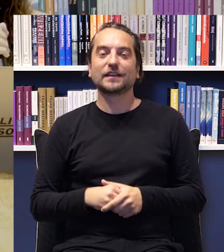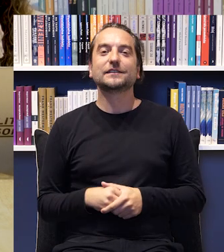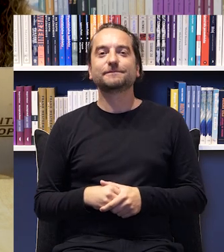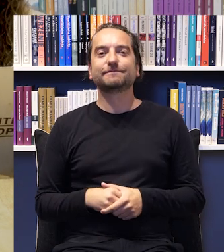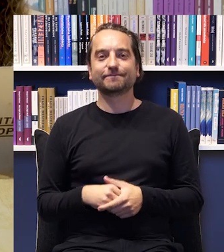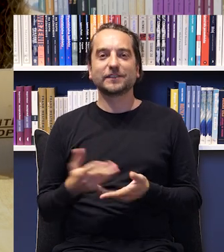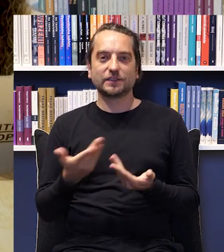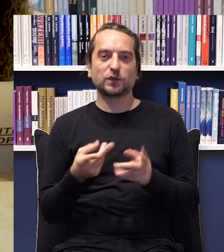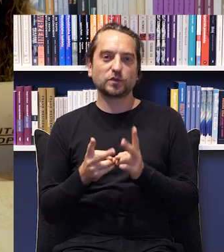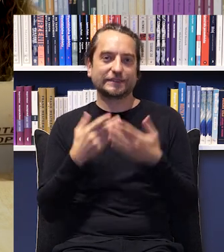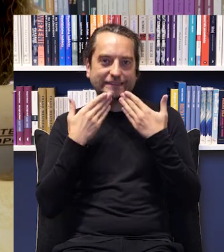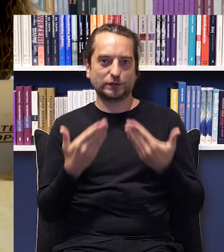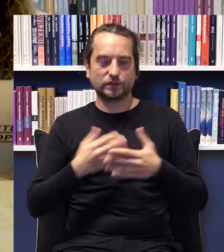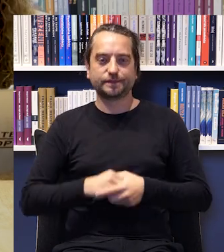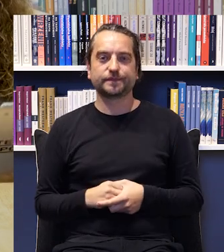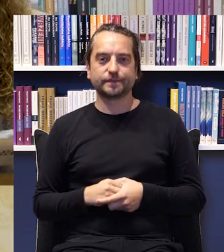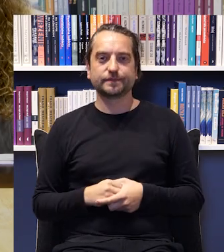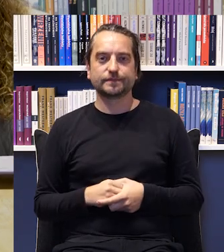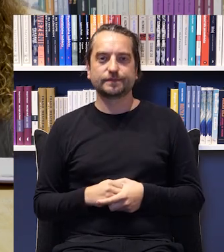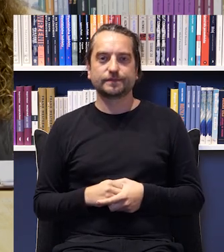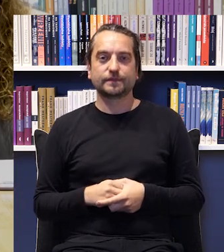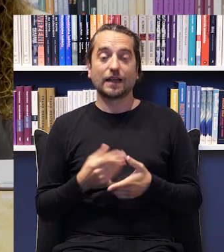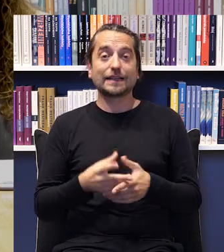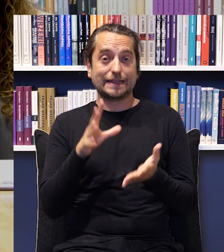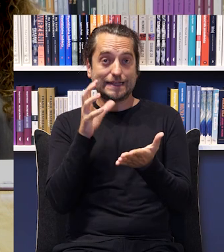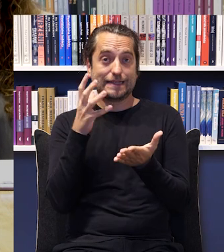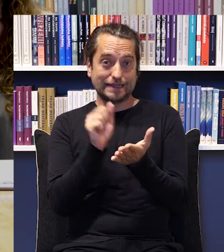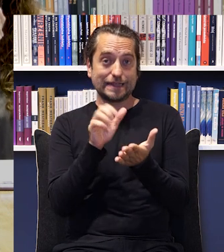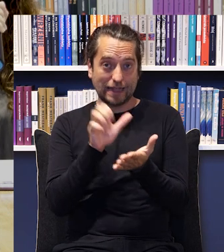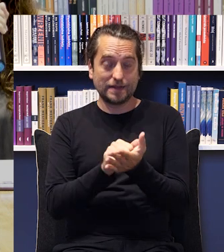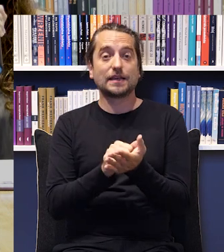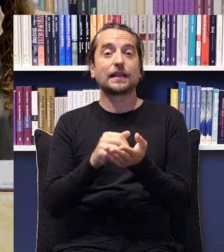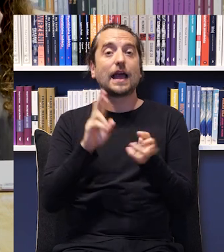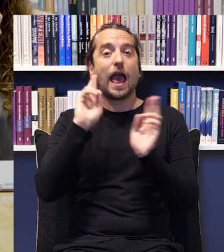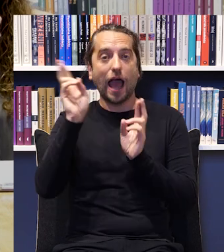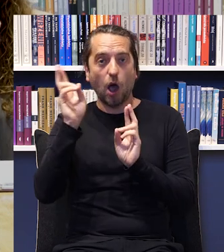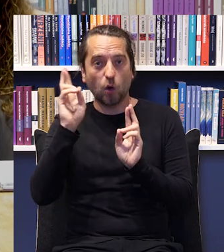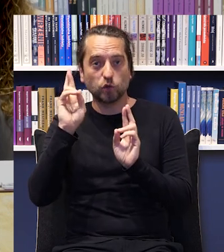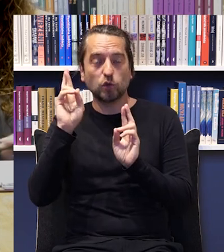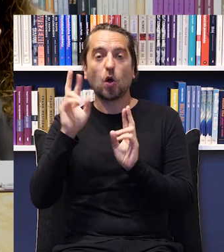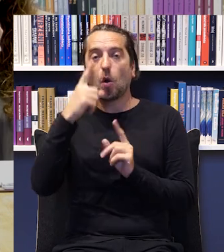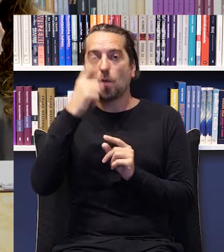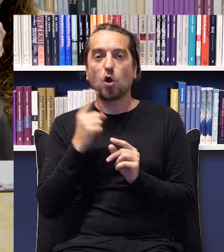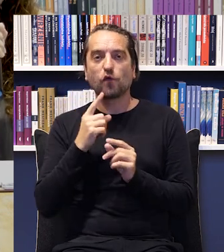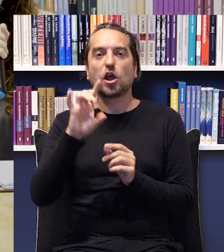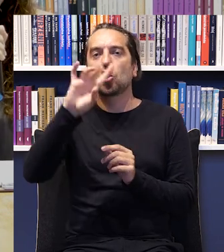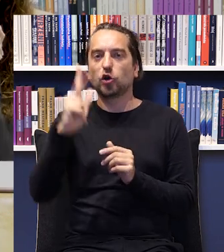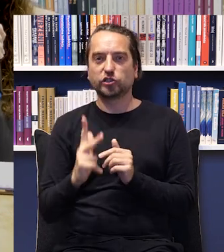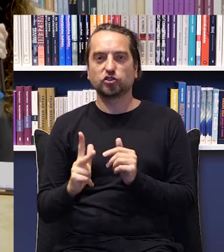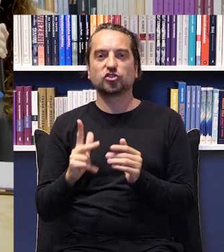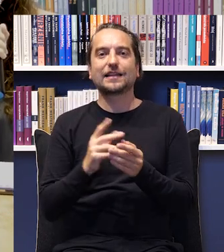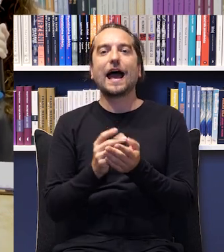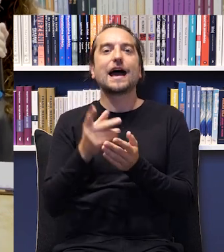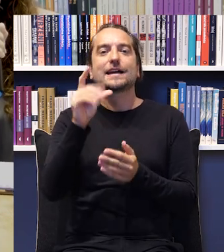za tłumaczenie dziękuję. A zapis tego spotkania w wersji audio będzie dostępny na profilu Gojki3 na